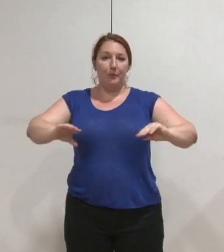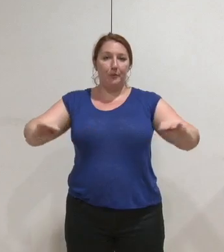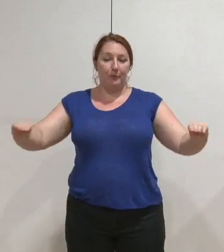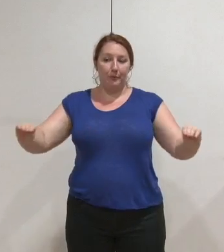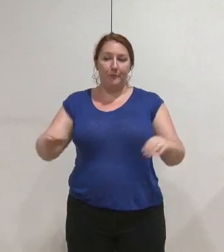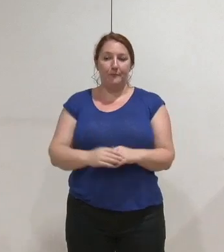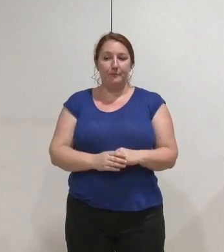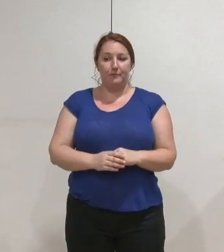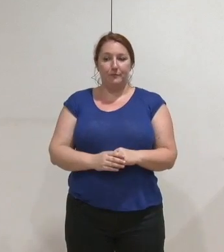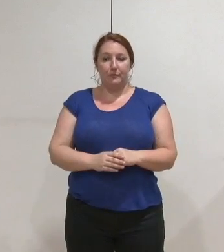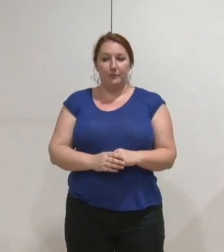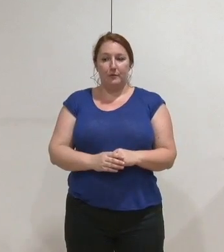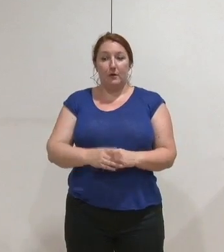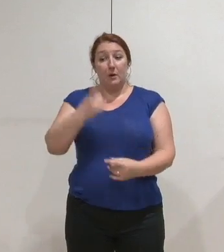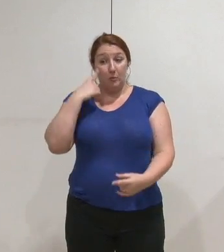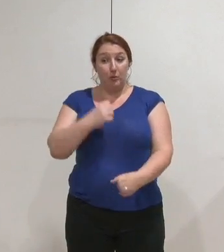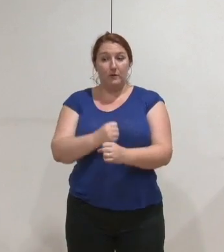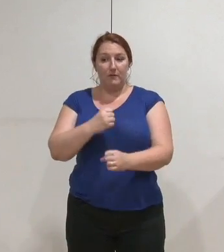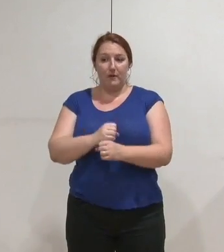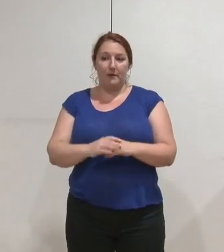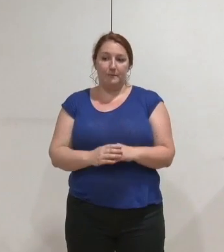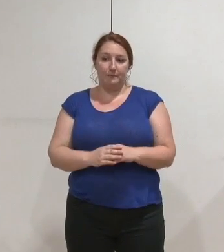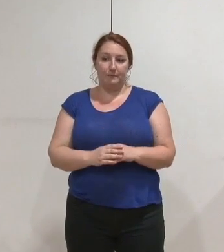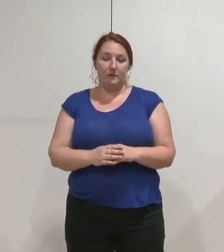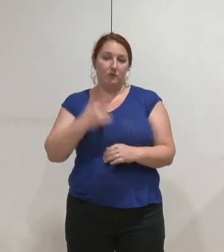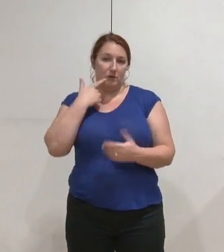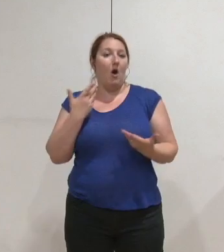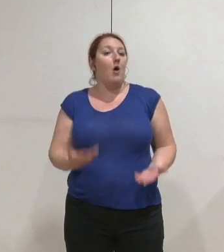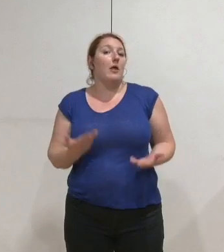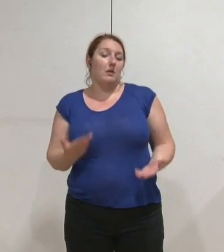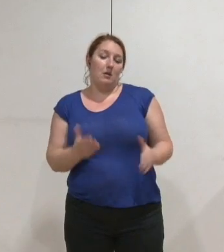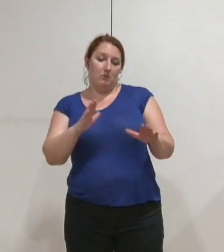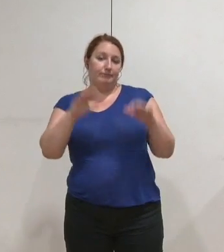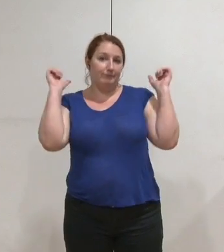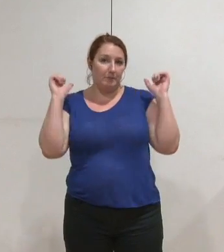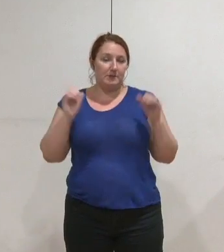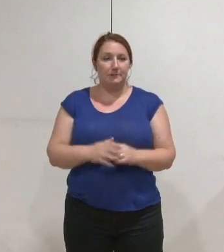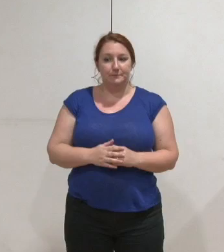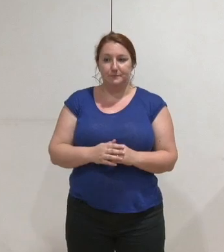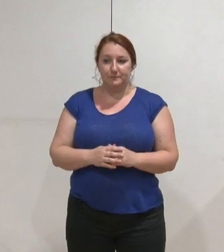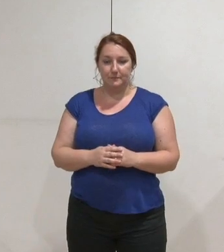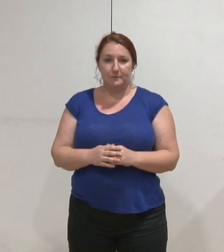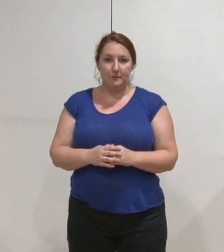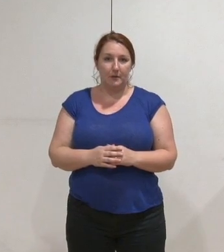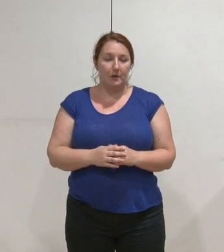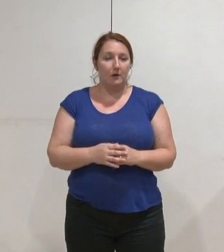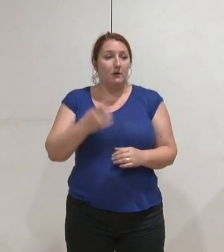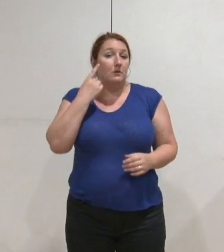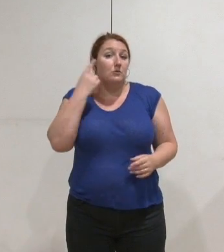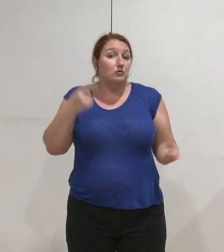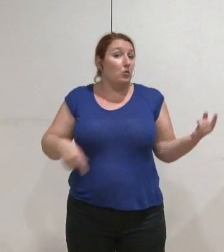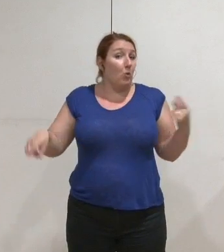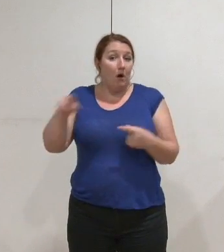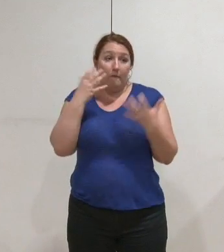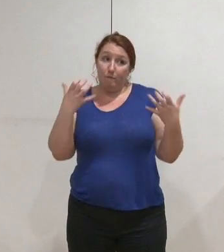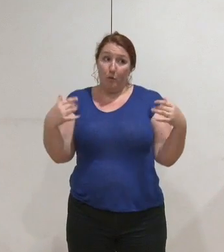travail donc dans cette attente nous abtiendrons sur ce rapport je crois que c'est le souit de tout le monde il y